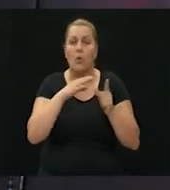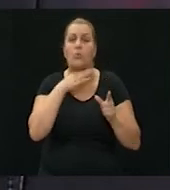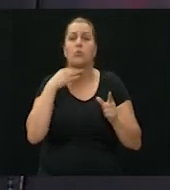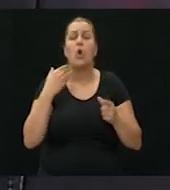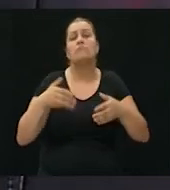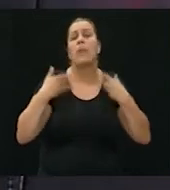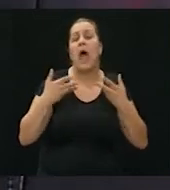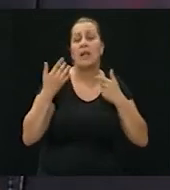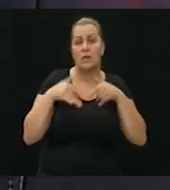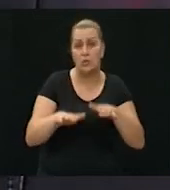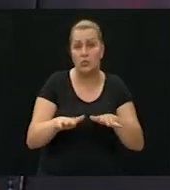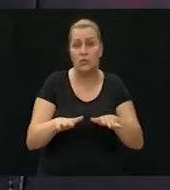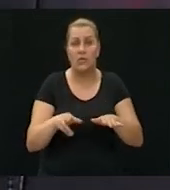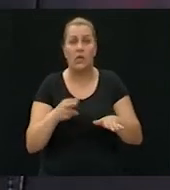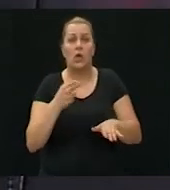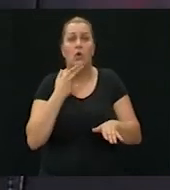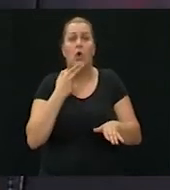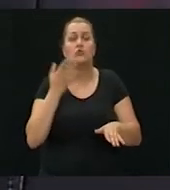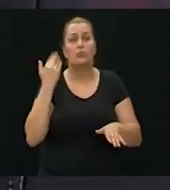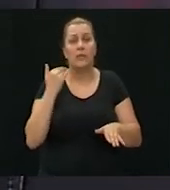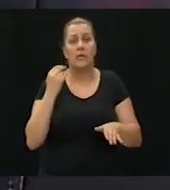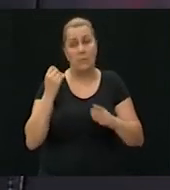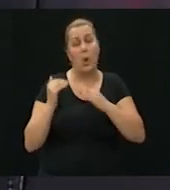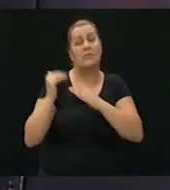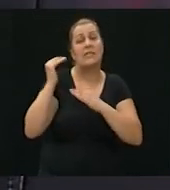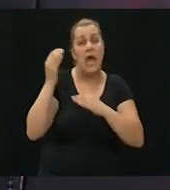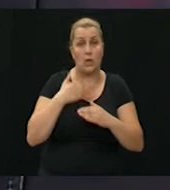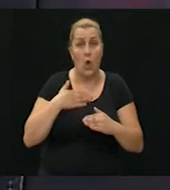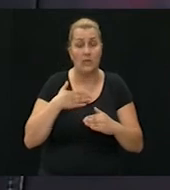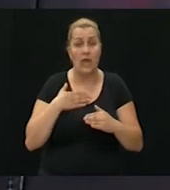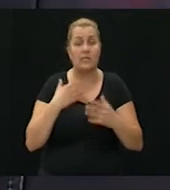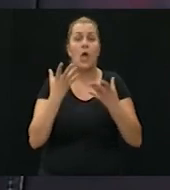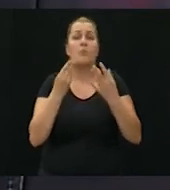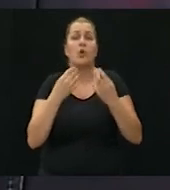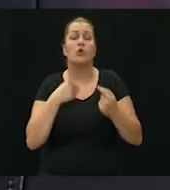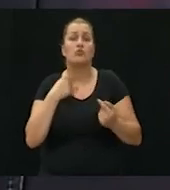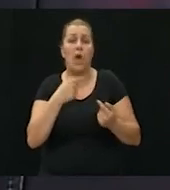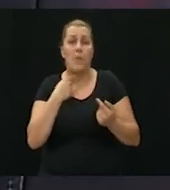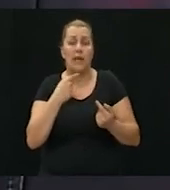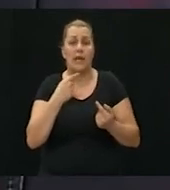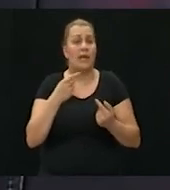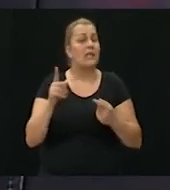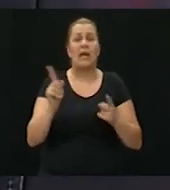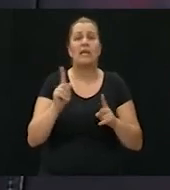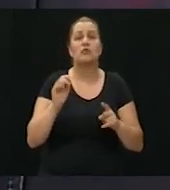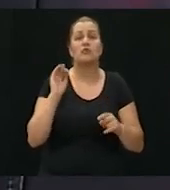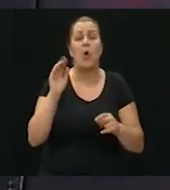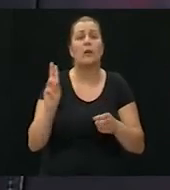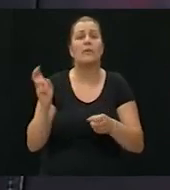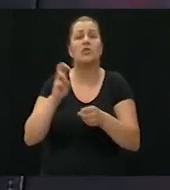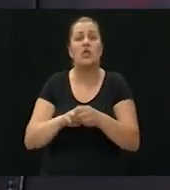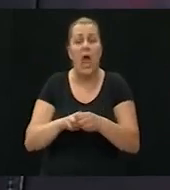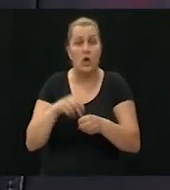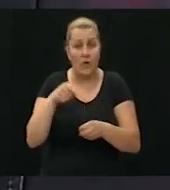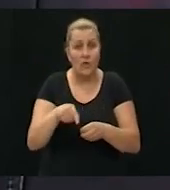poput nas, nego ljudi koji su bili i dosta stariji od nas. I mnogi su nam rekli kako nisu mogli biti ni članovi